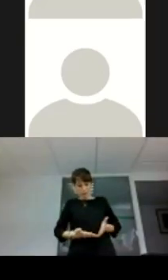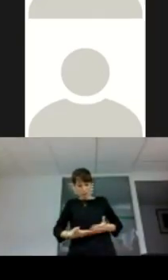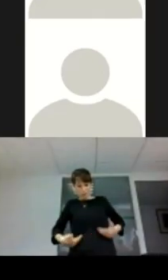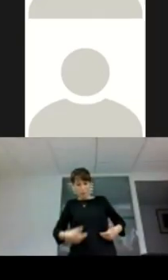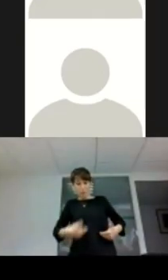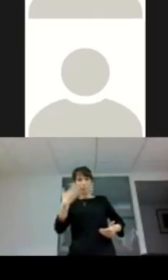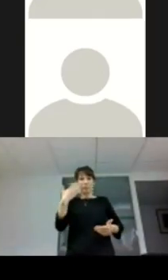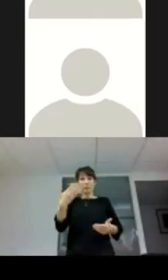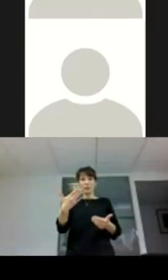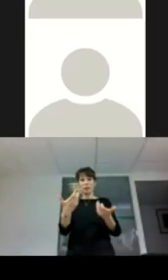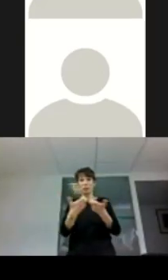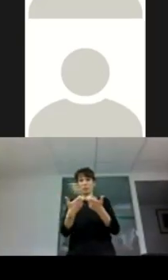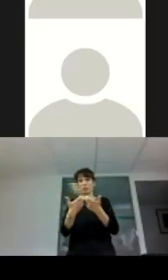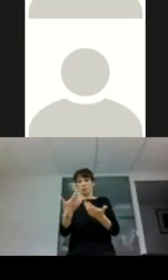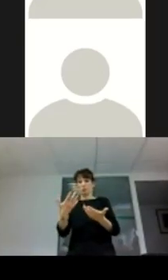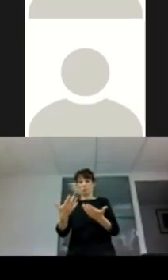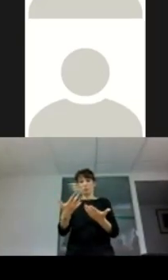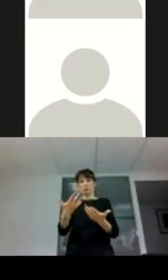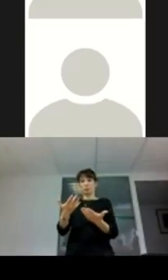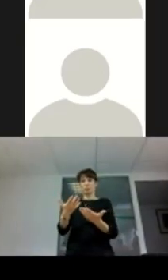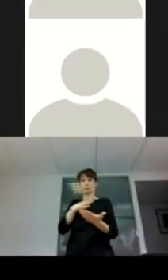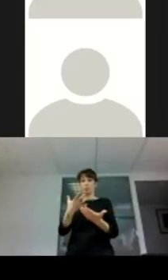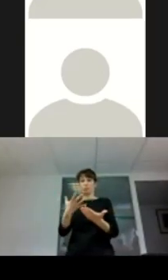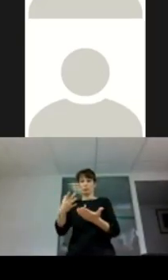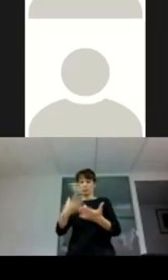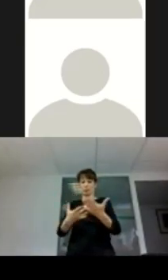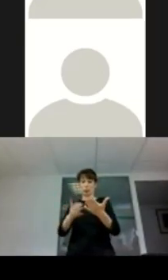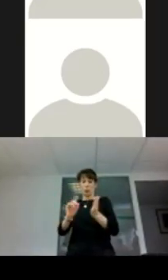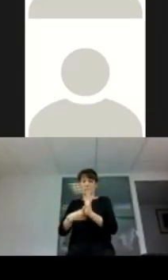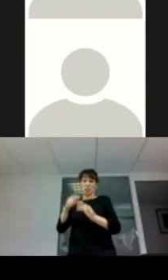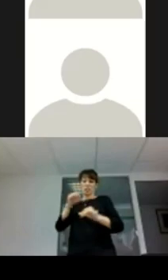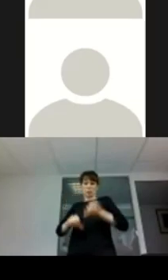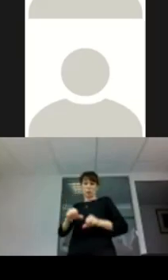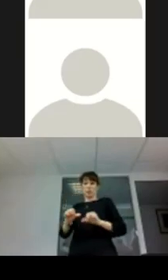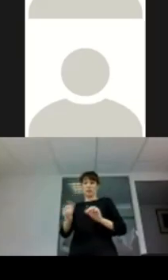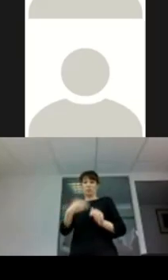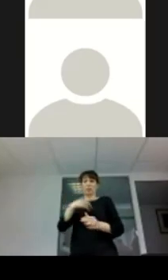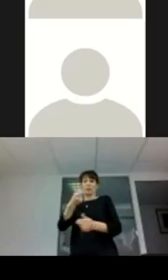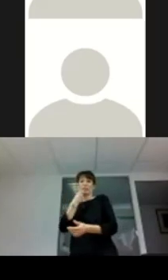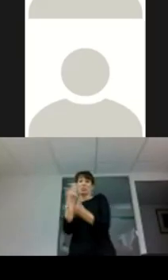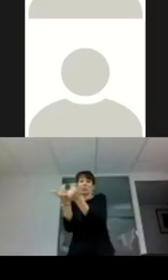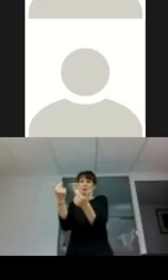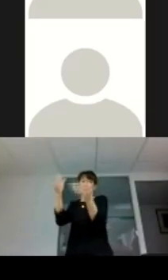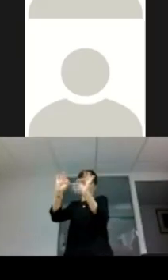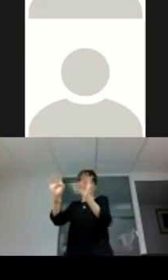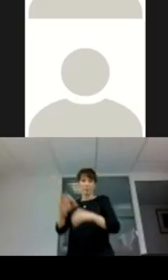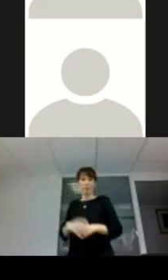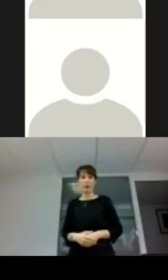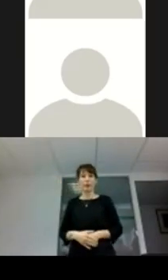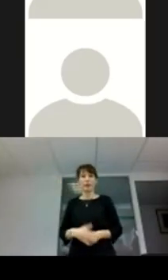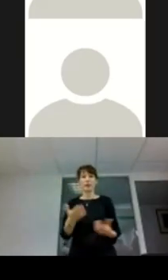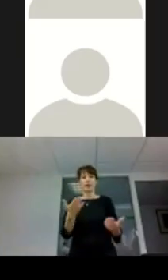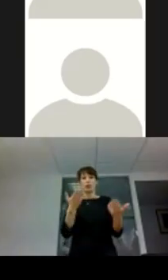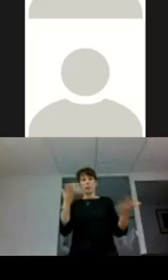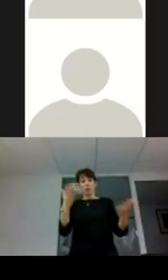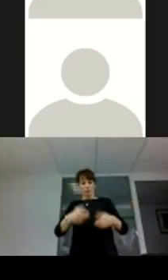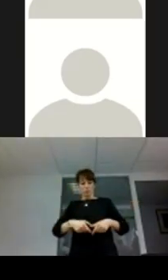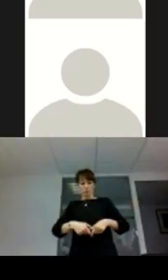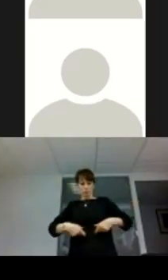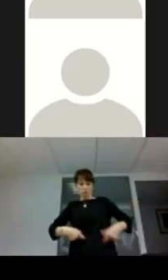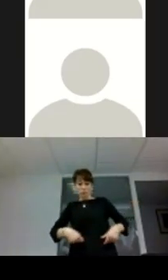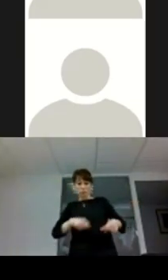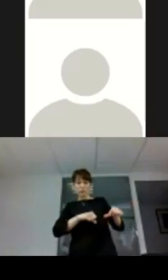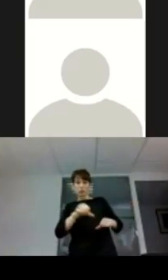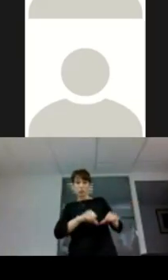qui reste en place ou qui n'aurait pas répondu à des traitements autres que de la chirurgie. Mais bien entendu, c'est ce que je vous disais